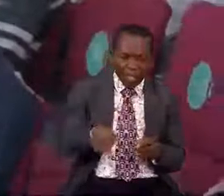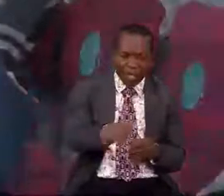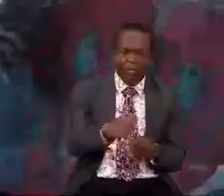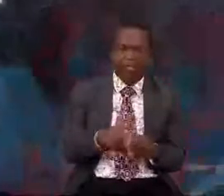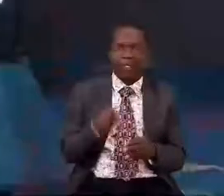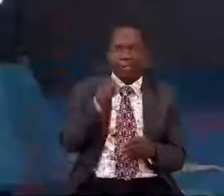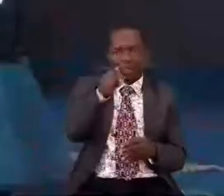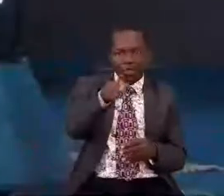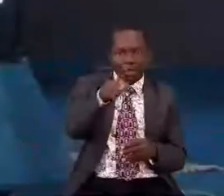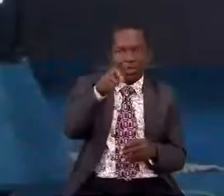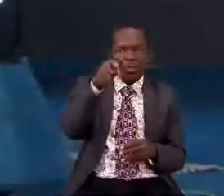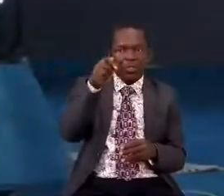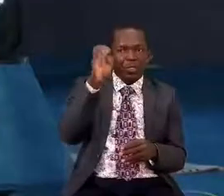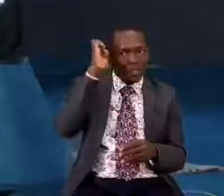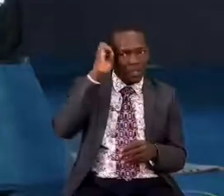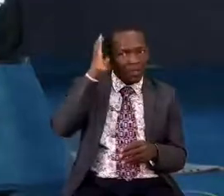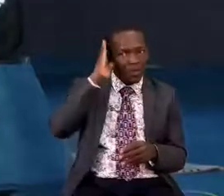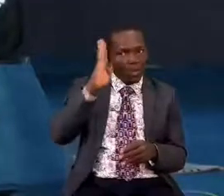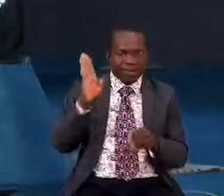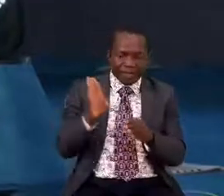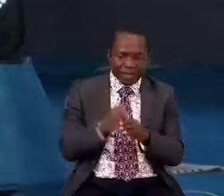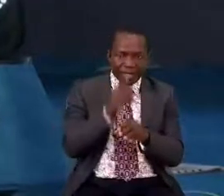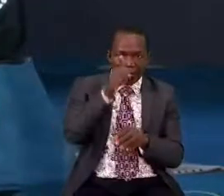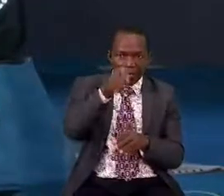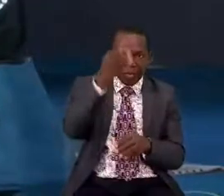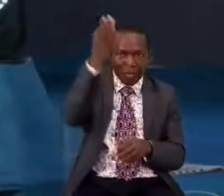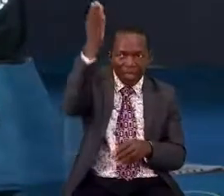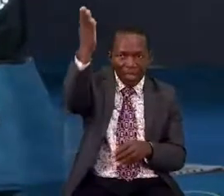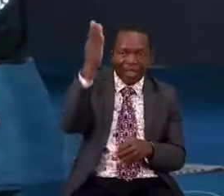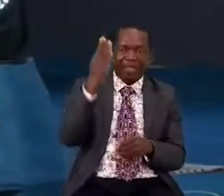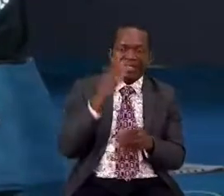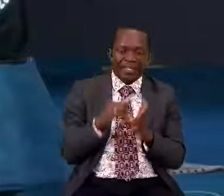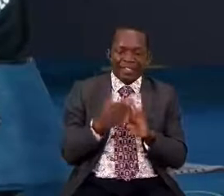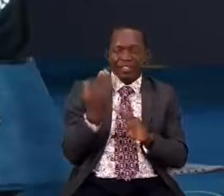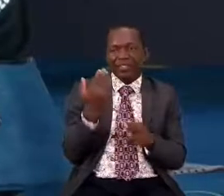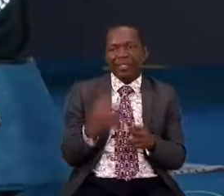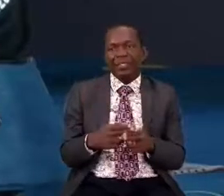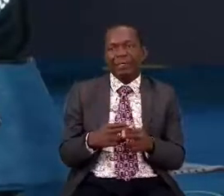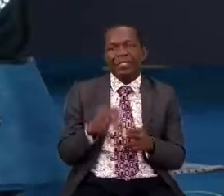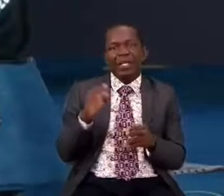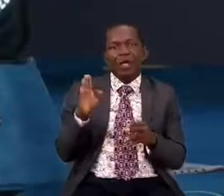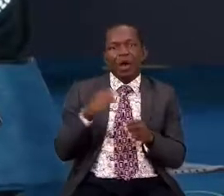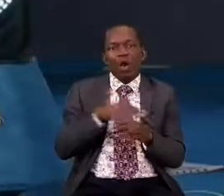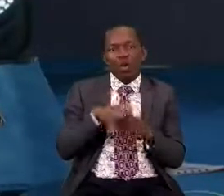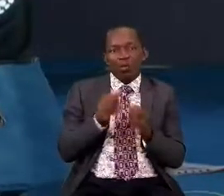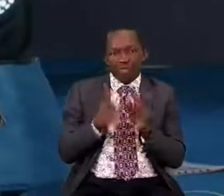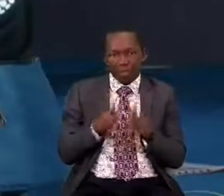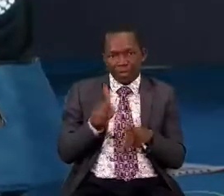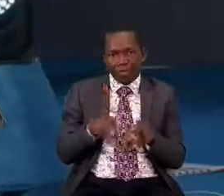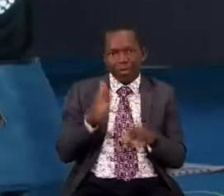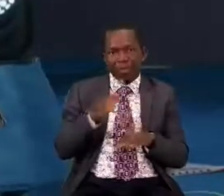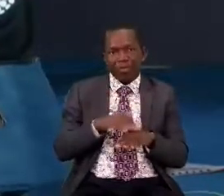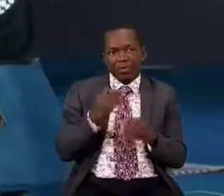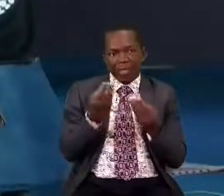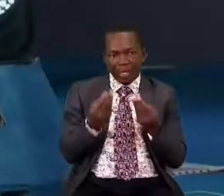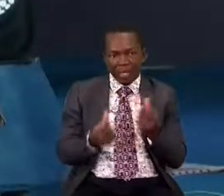ce peuple pour entrer dans le pays que je donne aux enfants d'Israël.